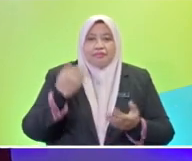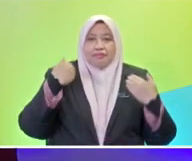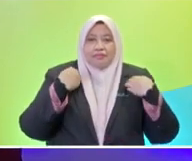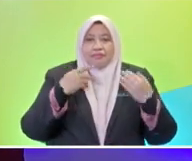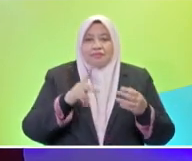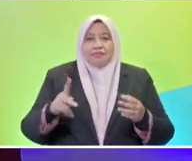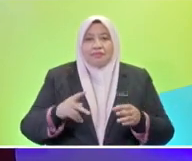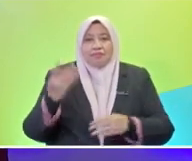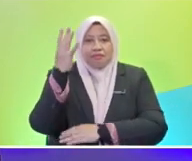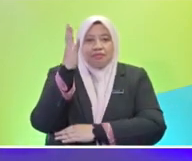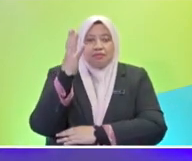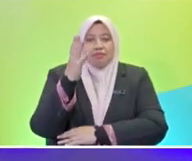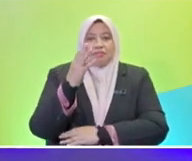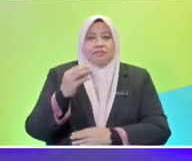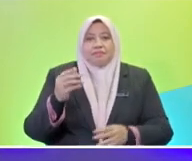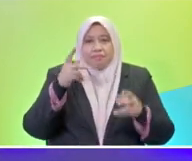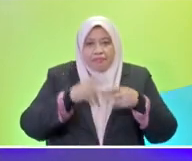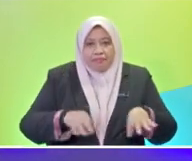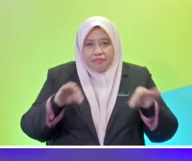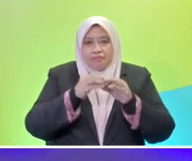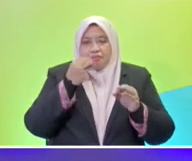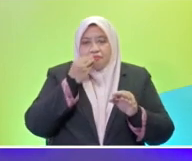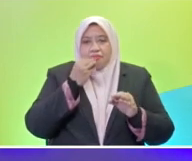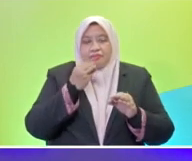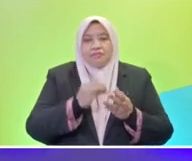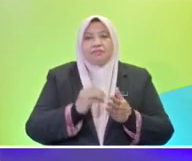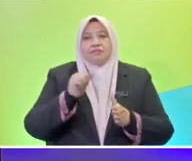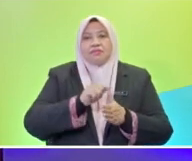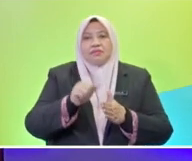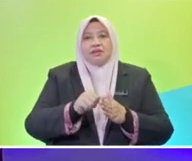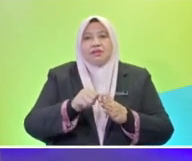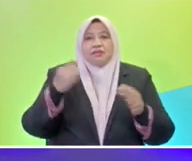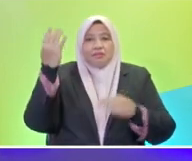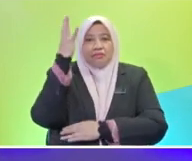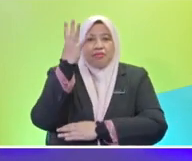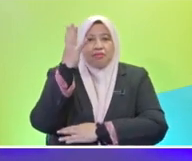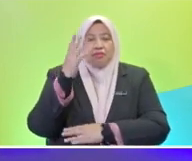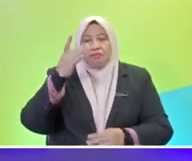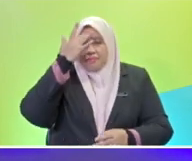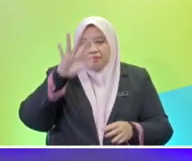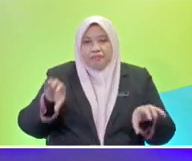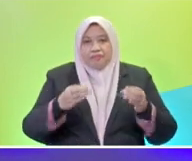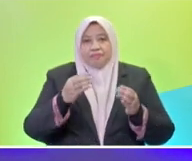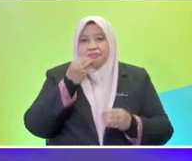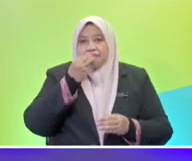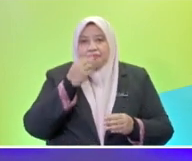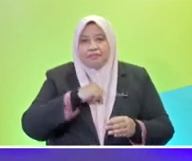Adakah tumbuh-tumbuhan ini memerlukan makanan daripada luar? Ataupun tumbuh-tumbuhan ini pandai membuat makanan sendiri?